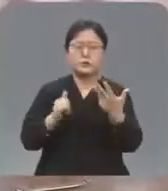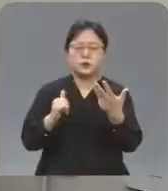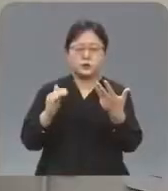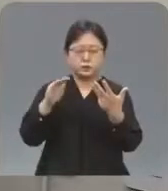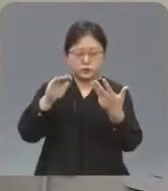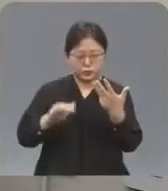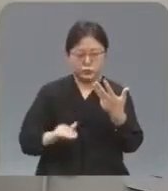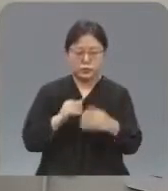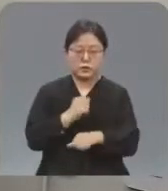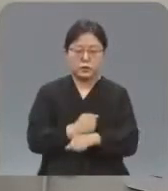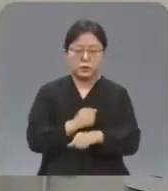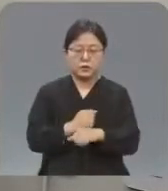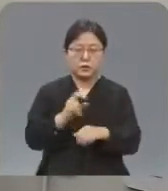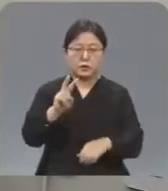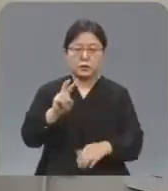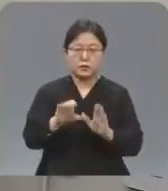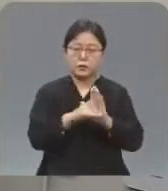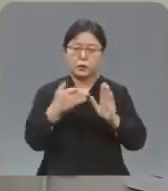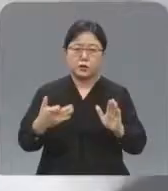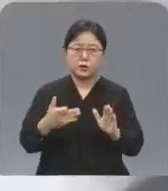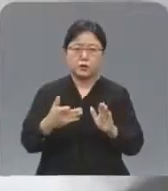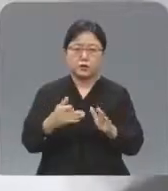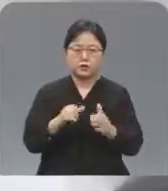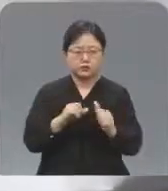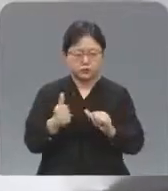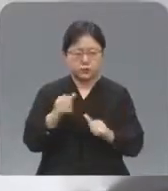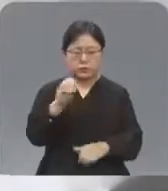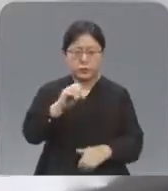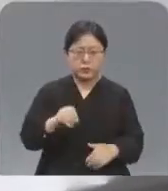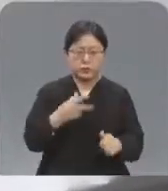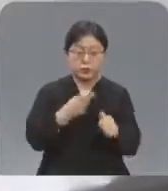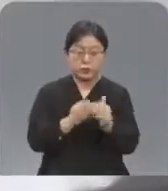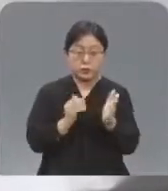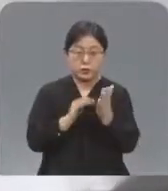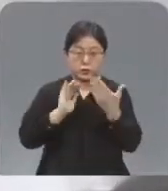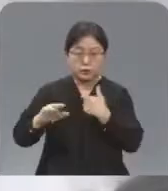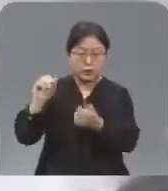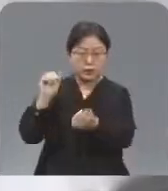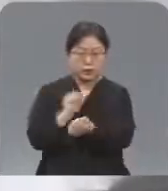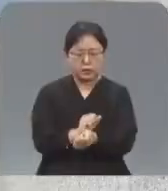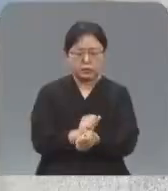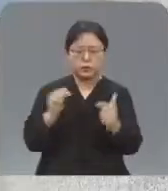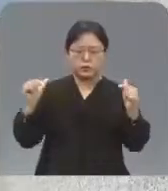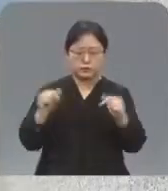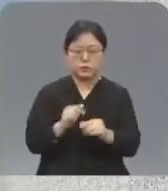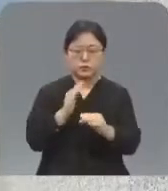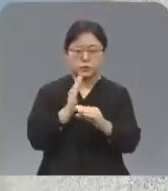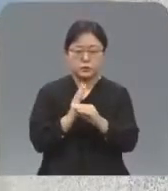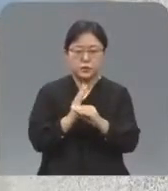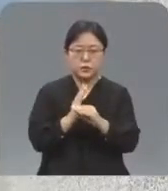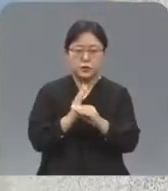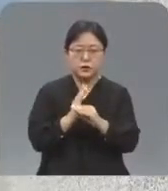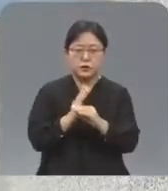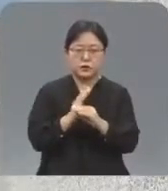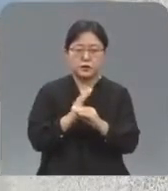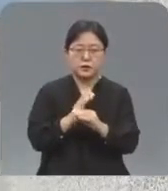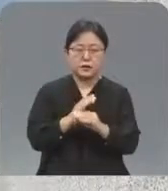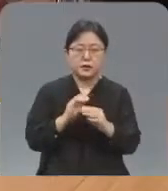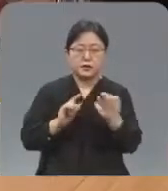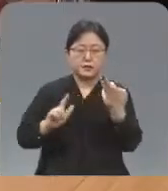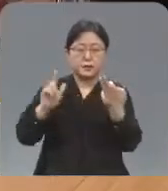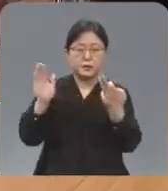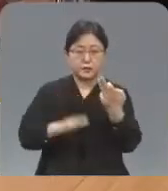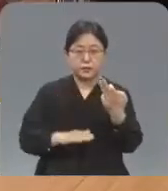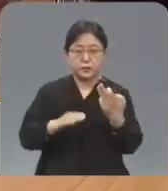줄었고 코롤라 1 그로 인한 치명 율과 돌파 감염률이 감소세를 보이는 상황 이에 따라 13일부터